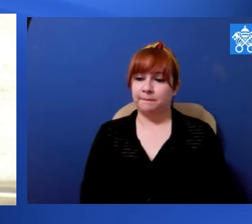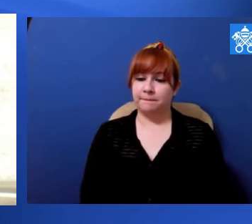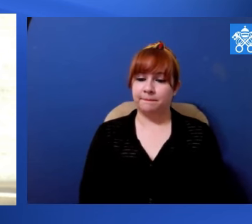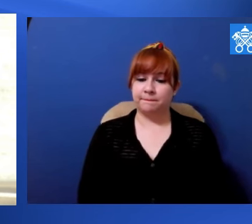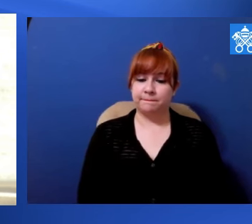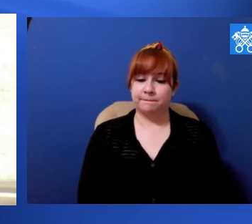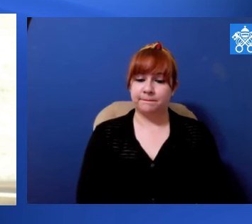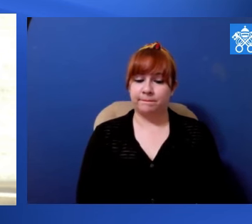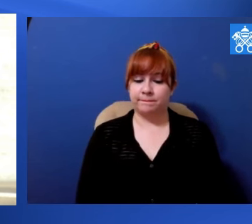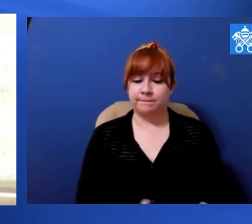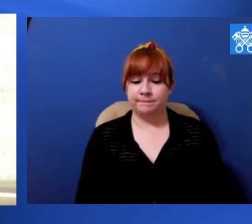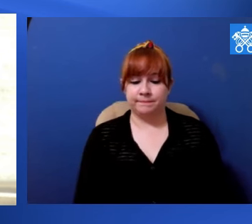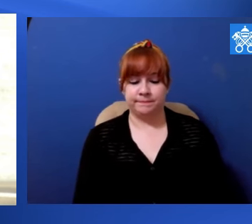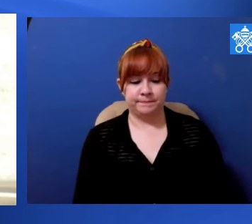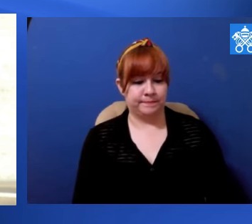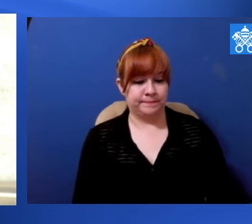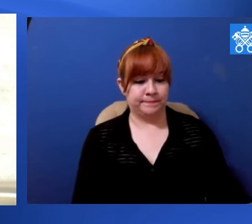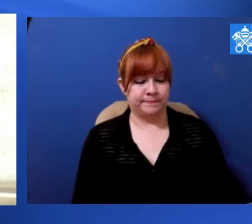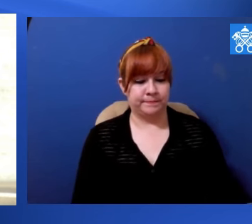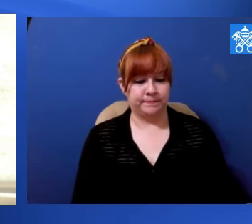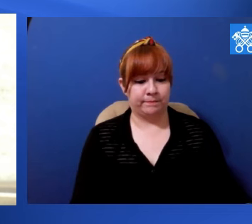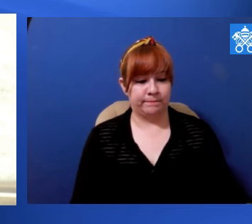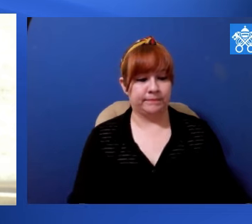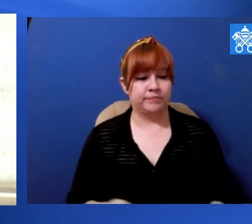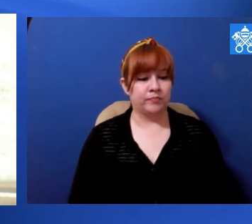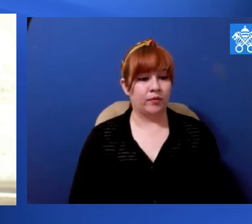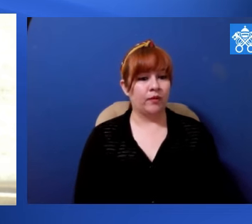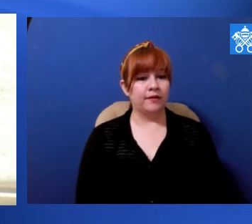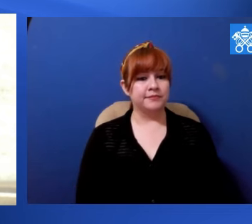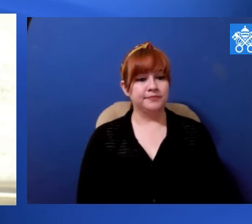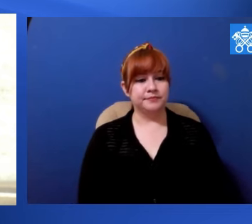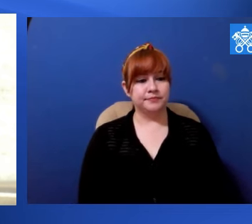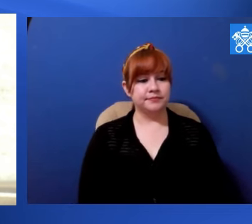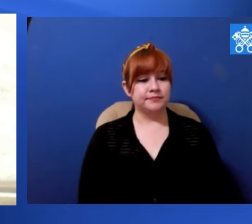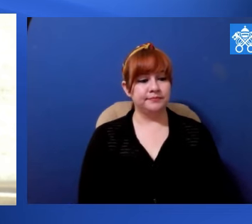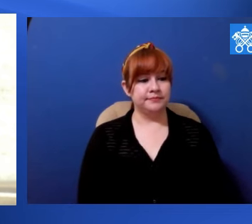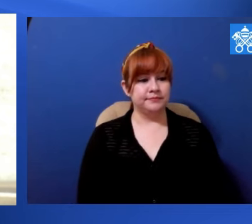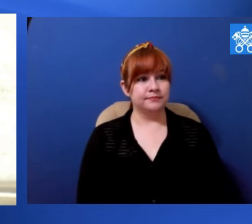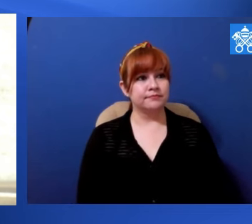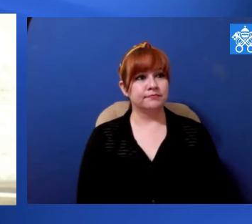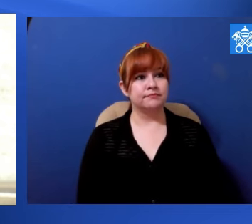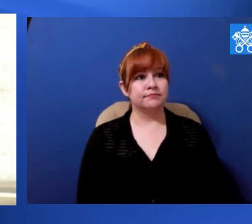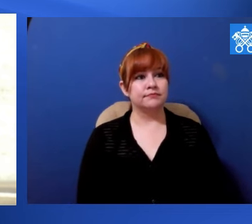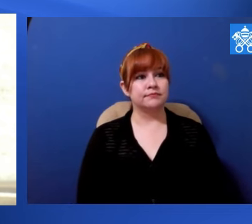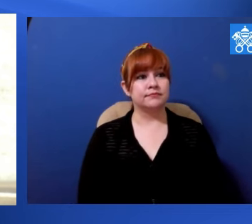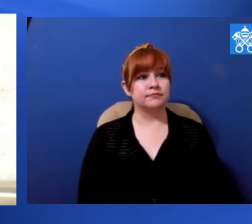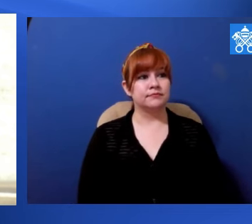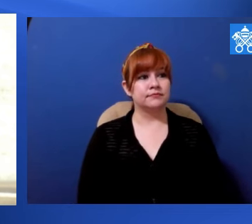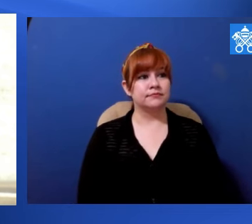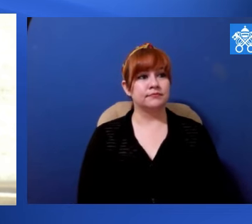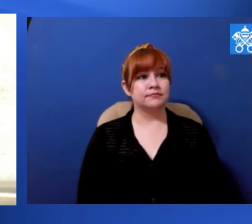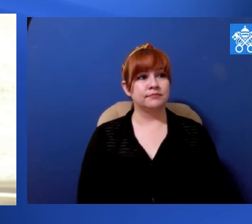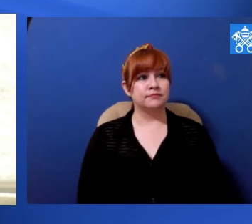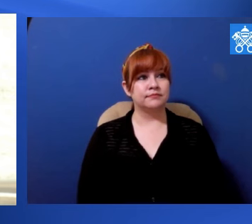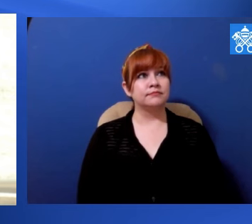والمتزوجين حديثاً والمسنين والمرضى والمتألمين بآلام شديدة وسيبارك كذلك